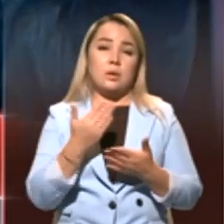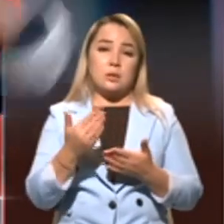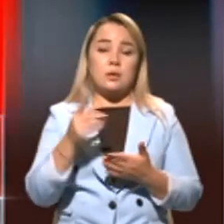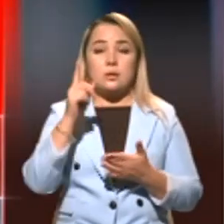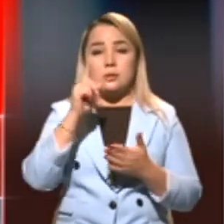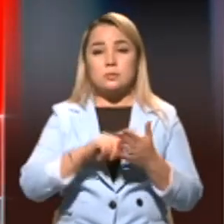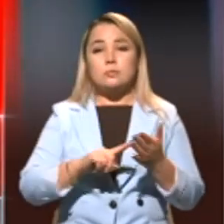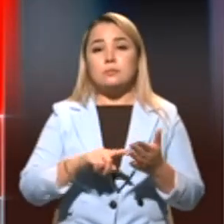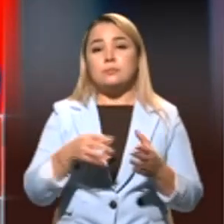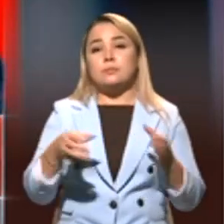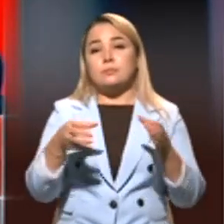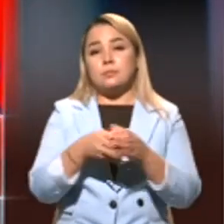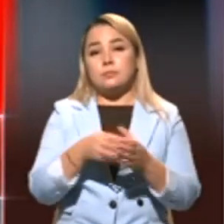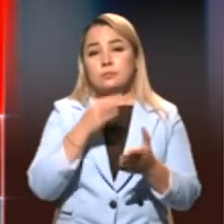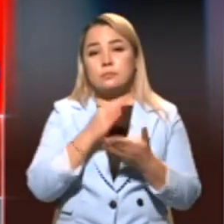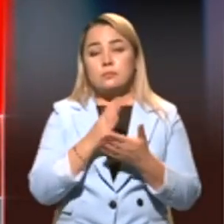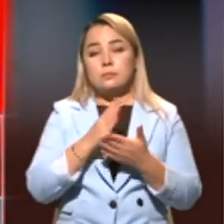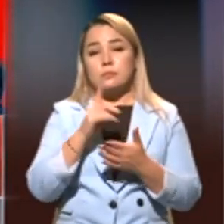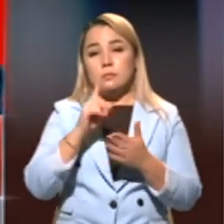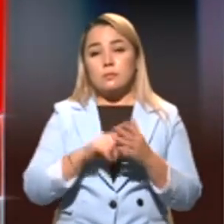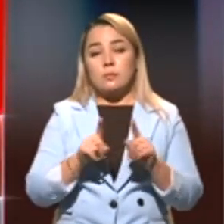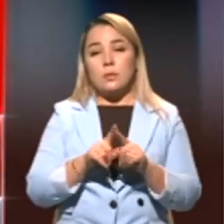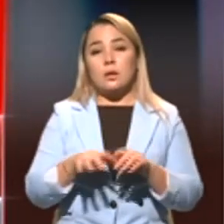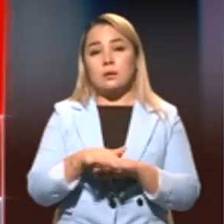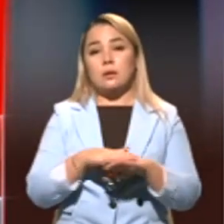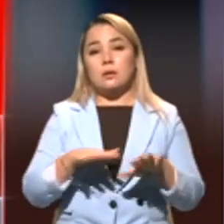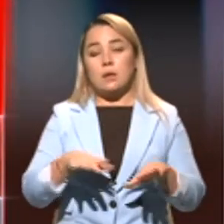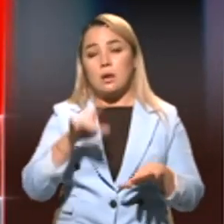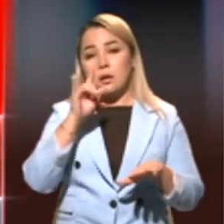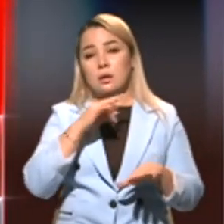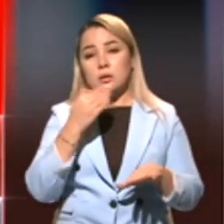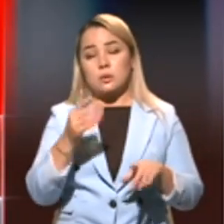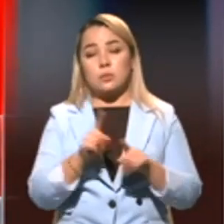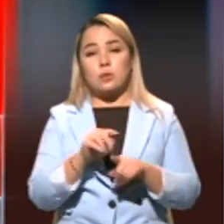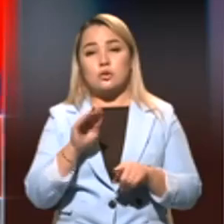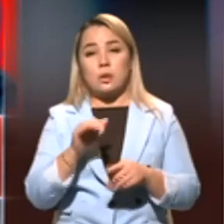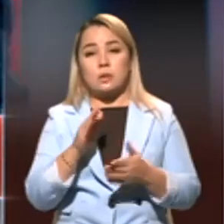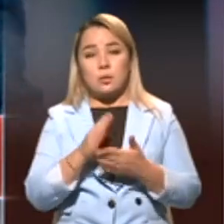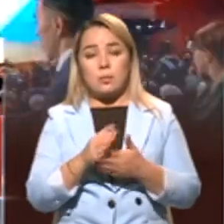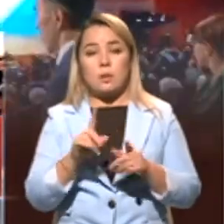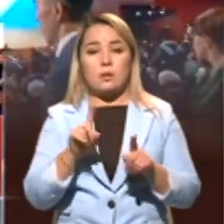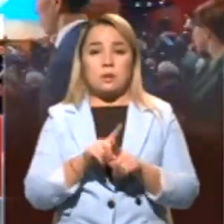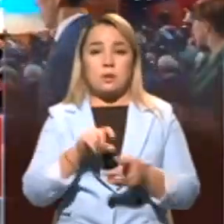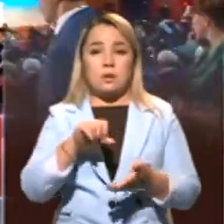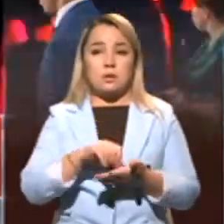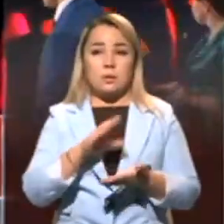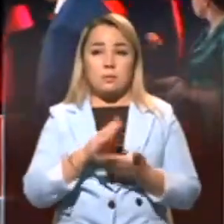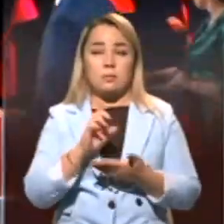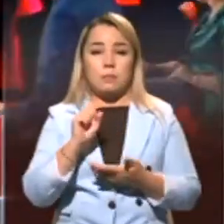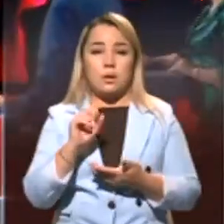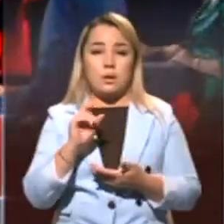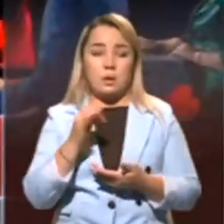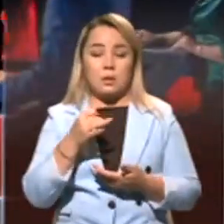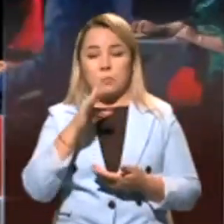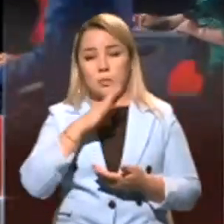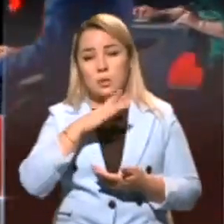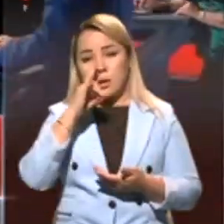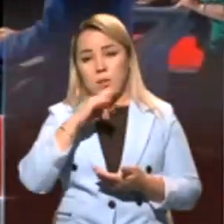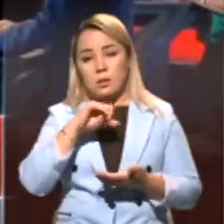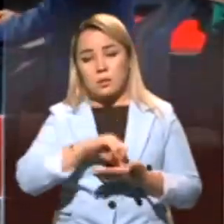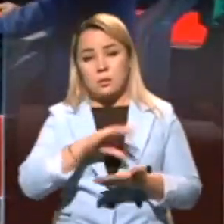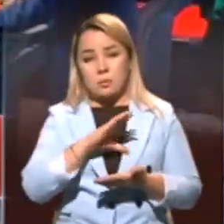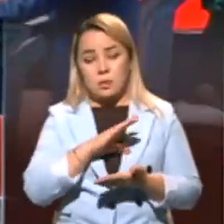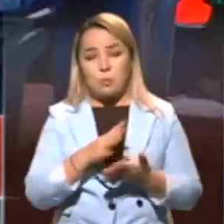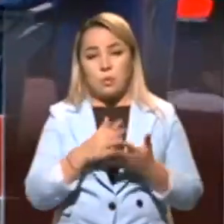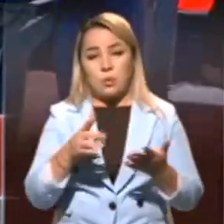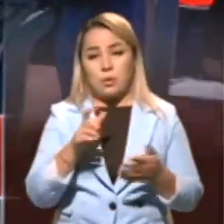діни бірлестіктердің сенімдерінің барлығы қазақ қоғамы үшін жат қой. Бахай болды ма қазақ? Бұрын осында ұстанды ма